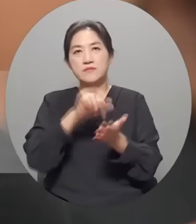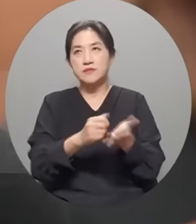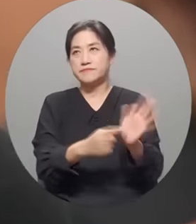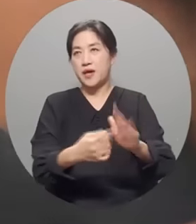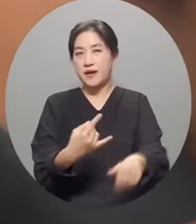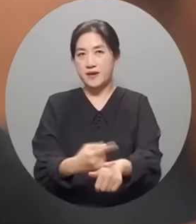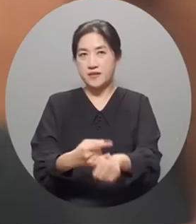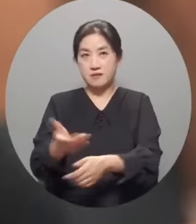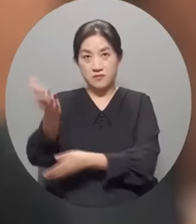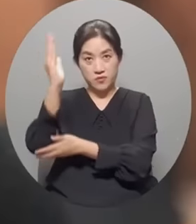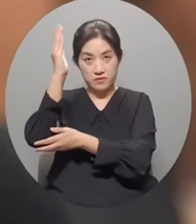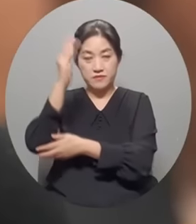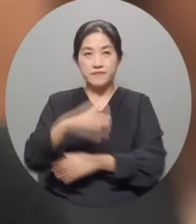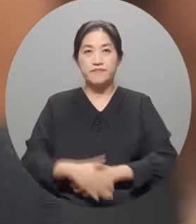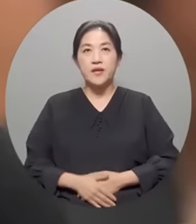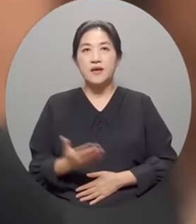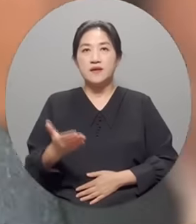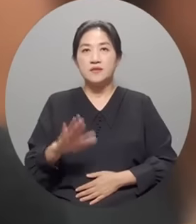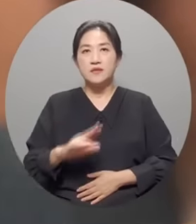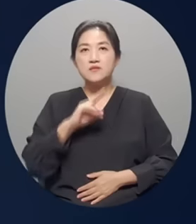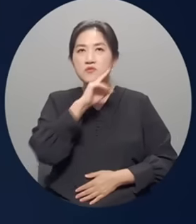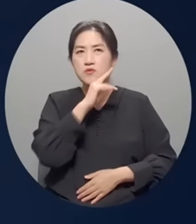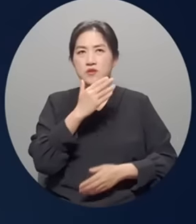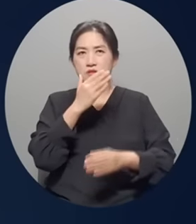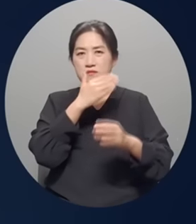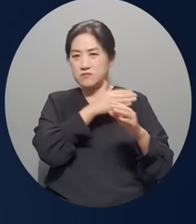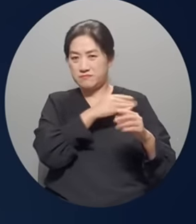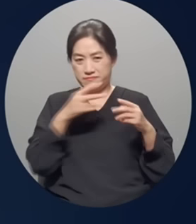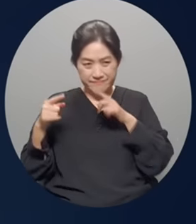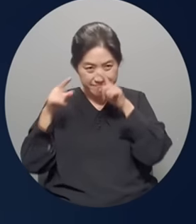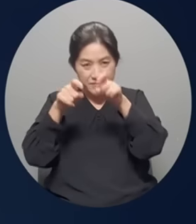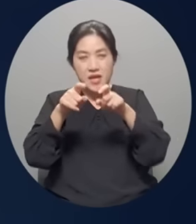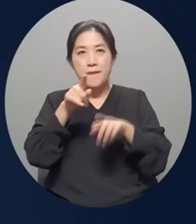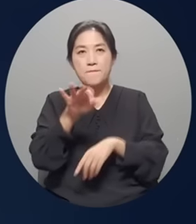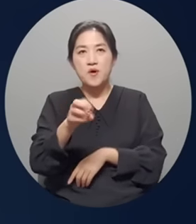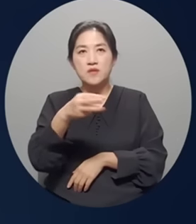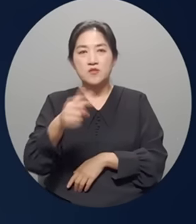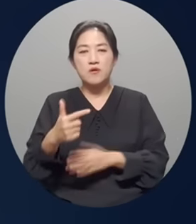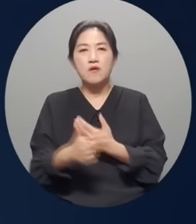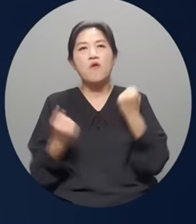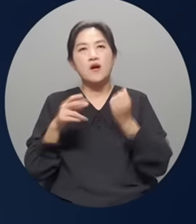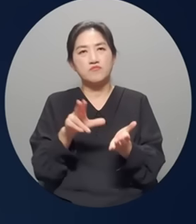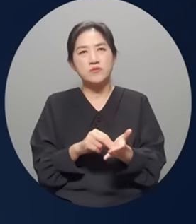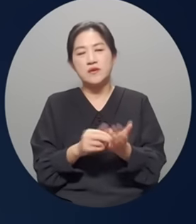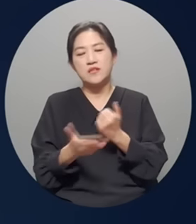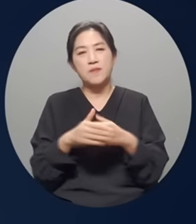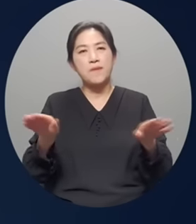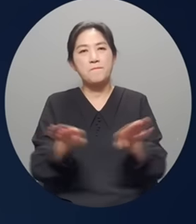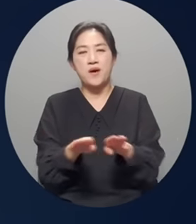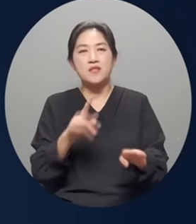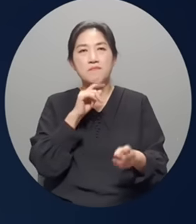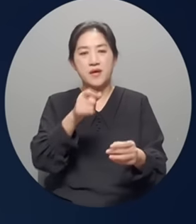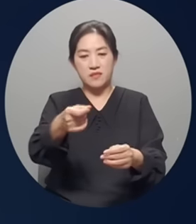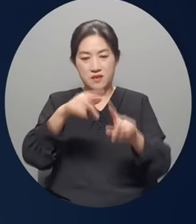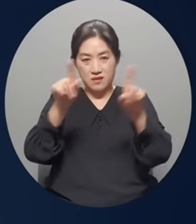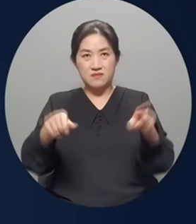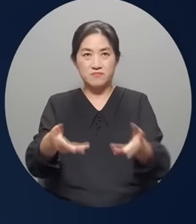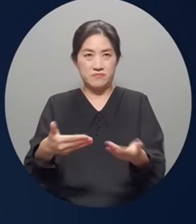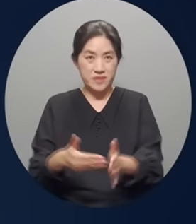예고한 상태입니다. 다만 의혹의 핵심 인물인 명태균 씨는 건강상 이유로 불출석 사유서를 제출했습니다. MBC